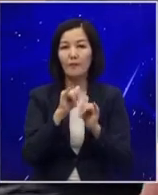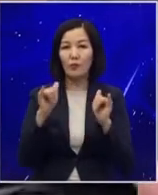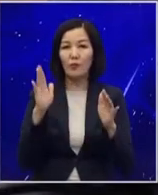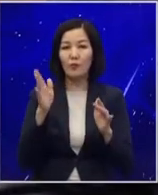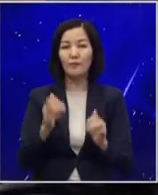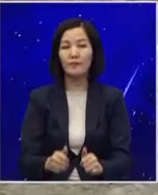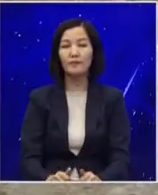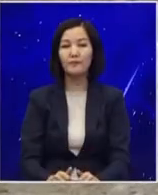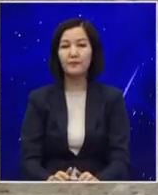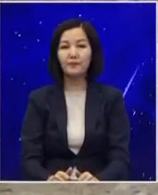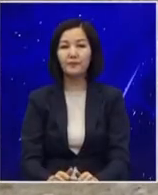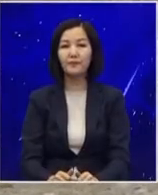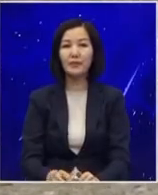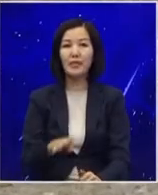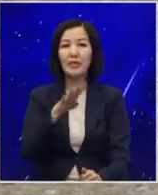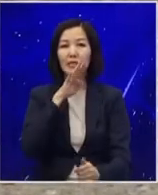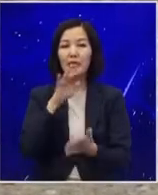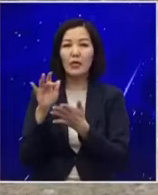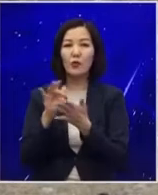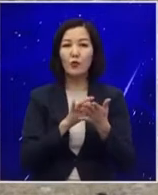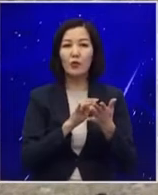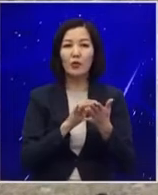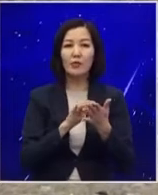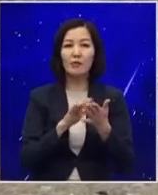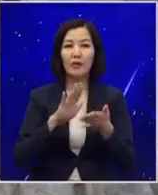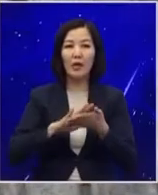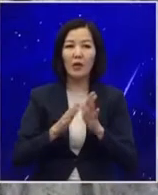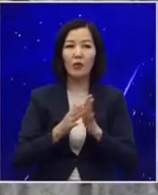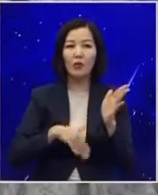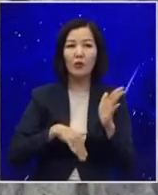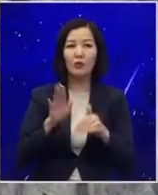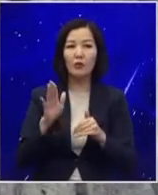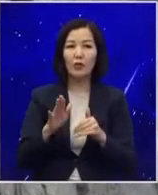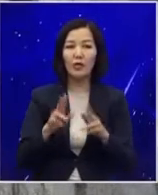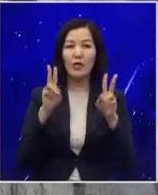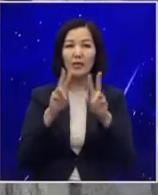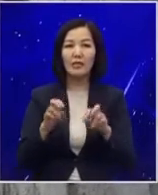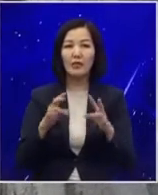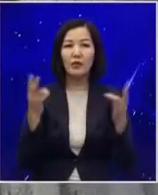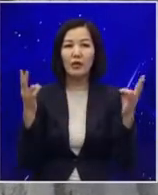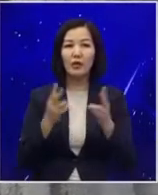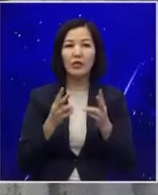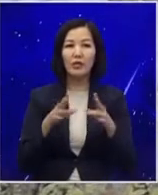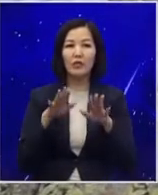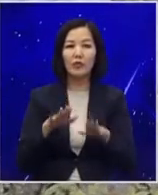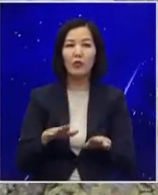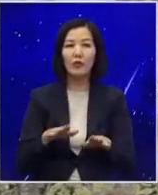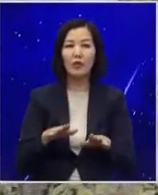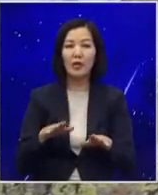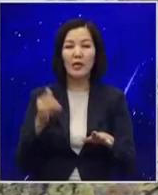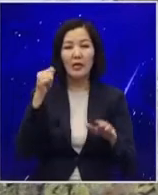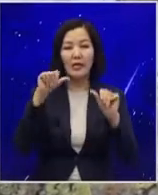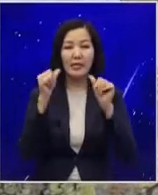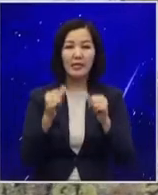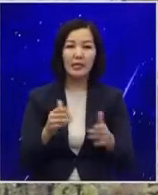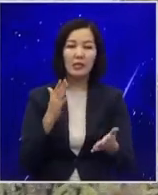боламыз. Текелі туризм әлеуеті зор мекен. Мұнда табиғатынан бөлек, зерттеуді қажет ететін орындар мен ескерткіштер жетерлік.